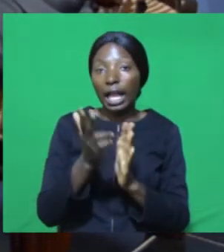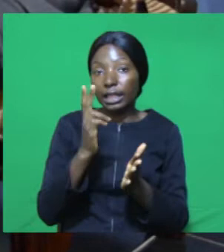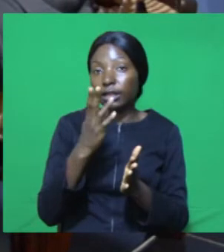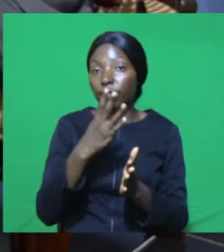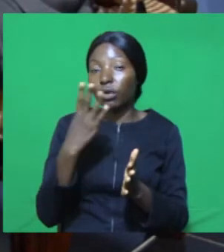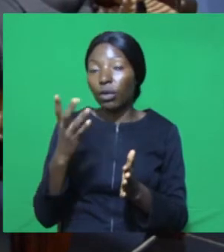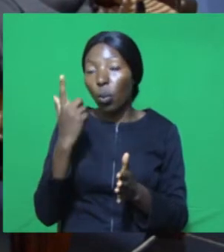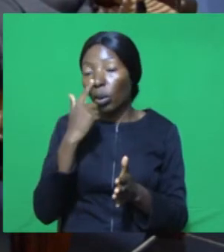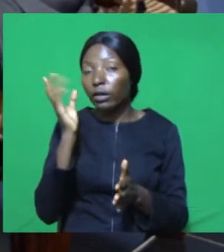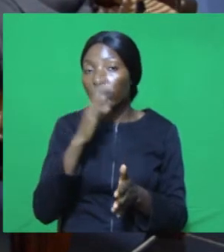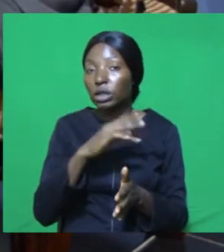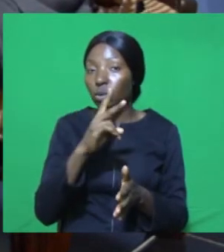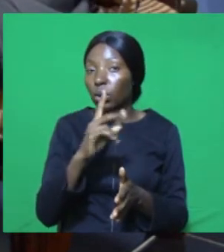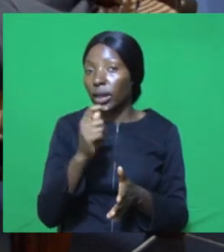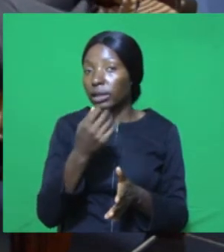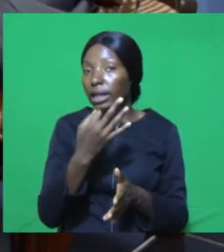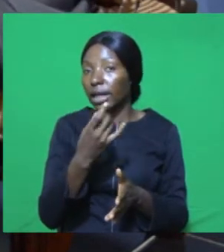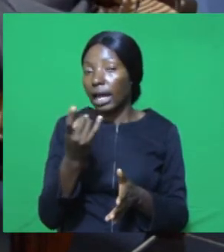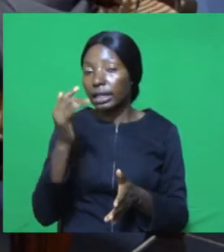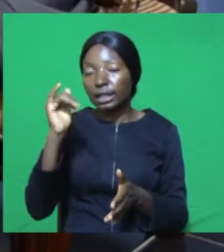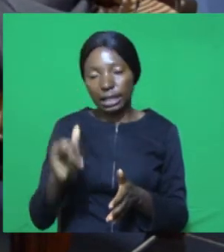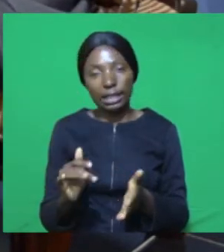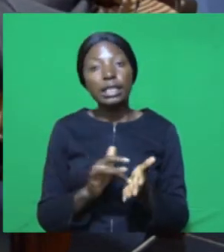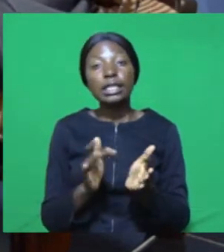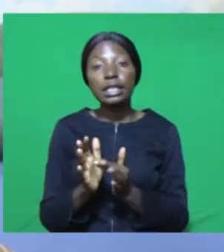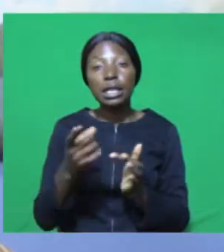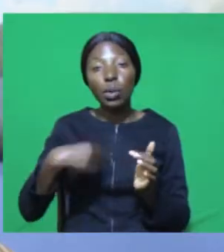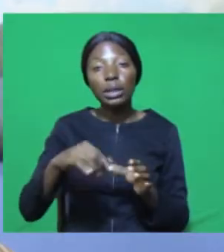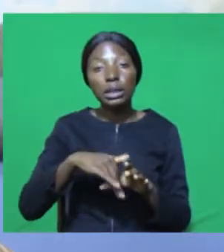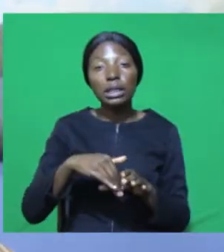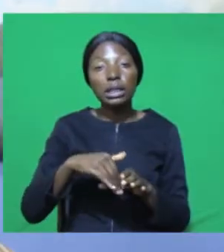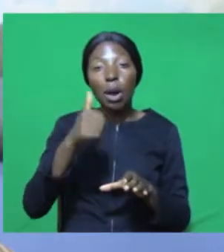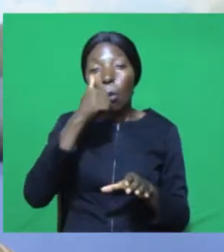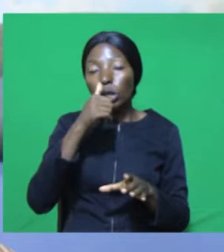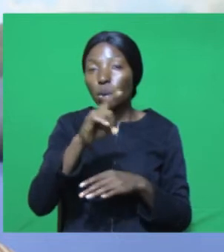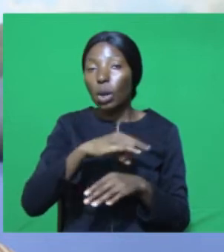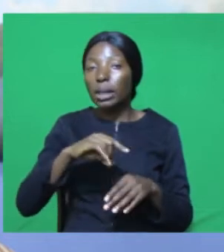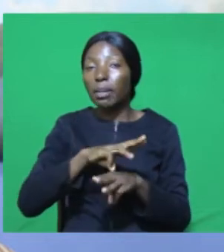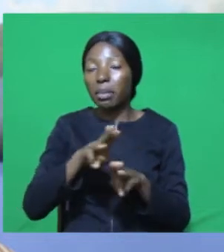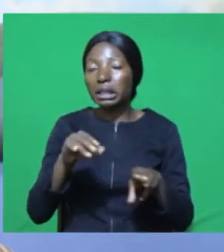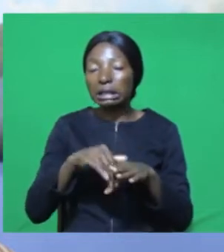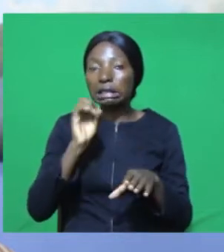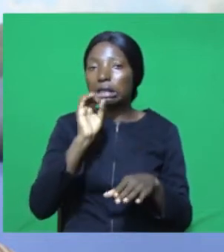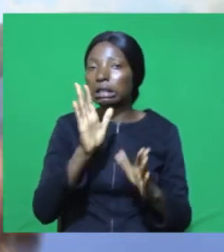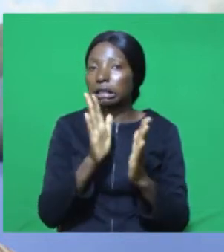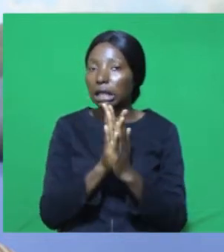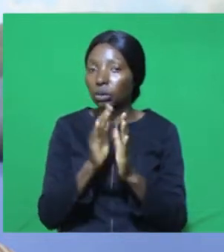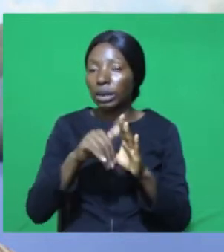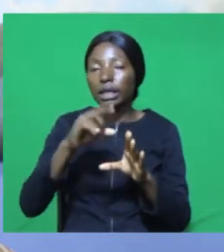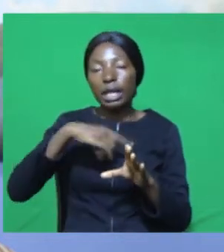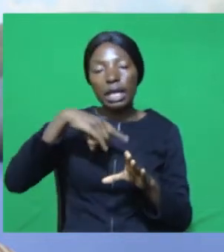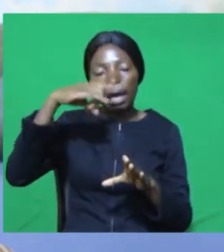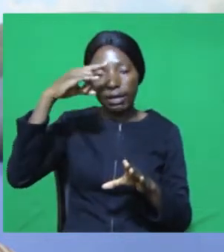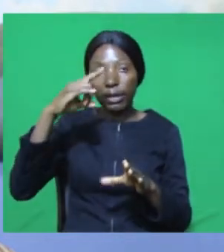Papera 2300 years. Yes. Ndopa kapinda Jesu musanctuary yokudenga. Kuti atange